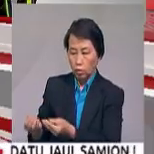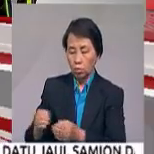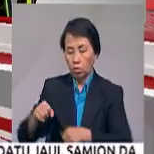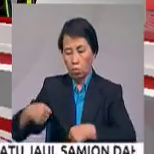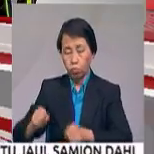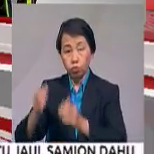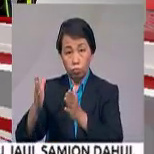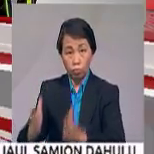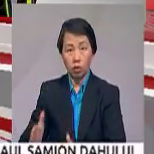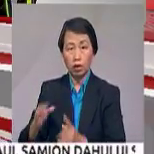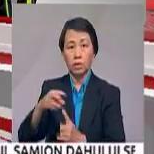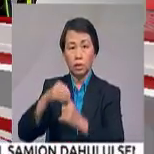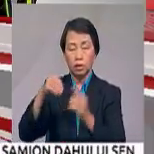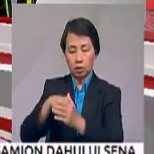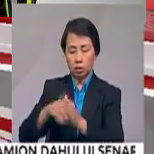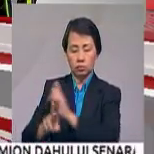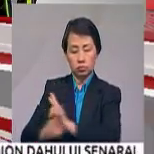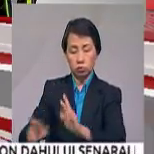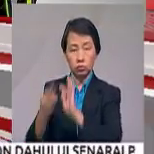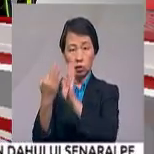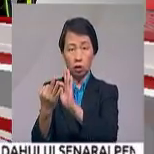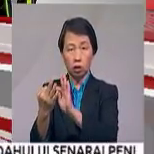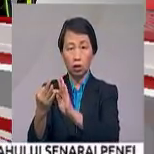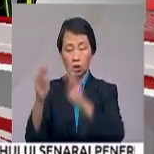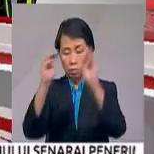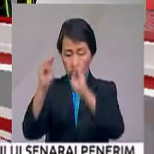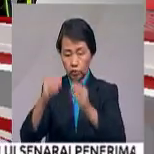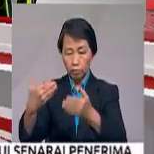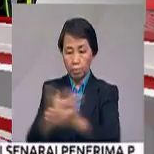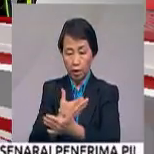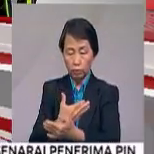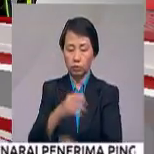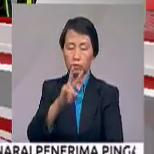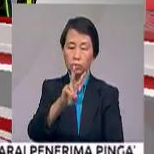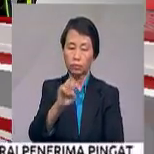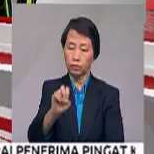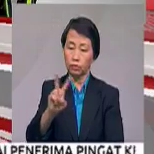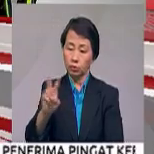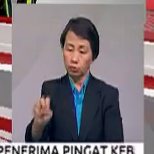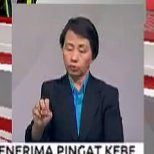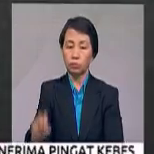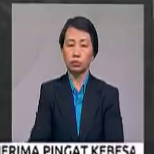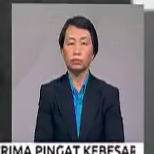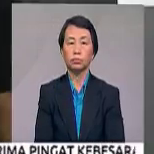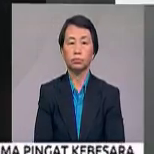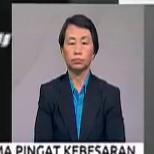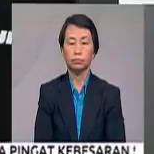tersebut, terutamanya dalam persediaan menghadapi musim baharu 2020.